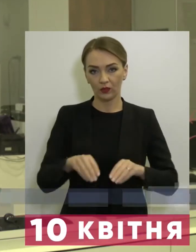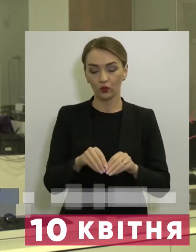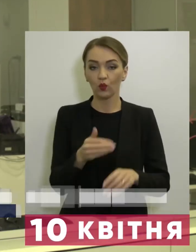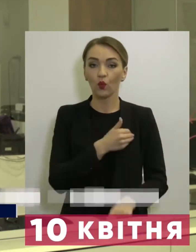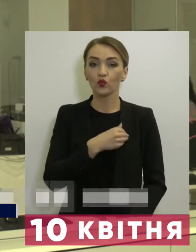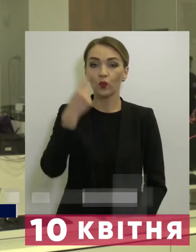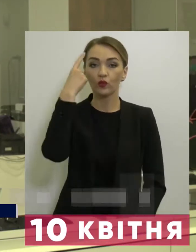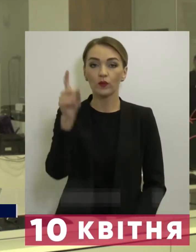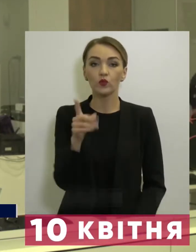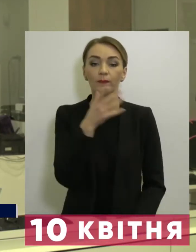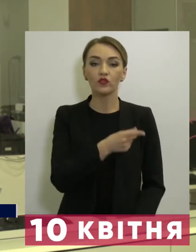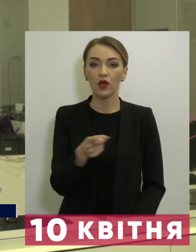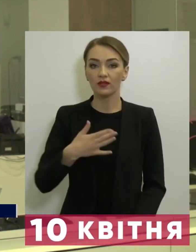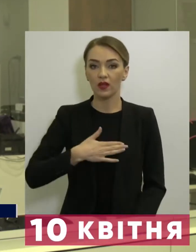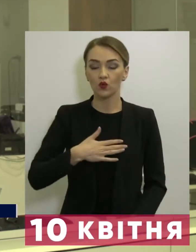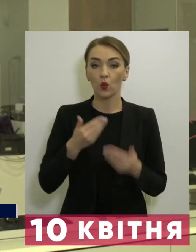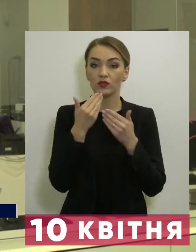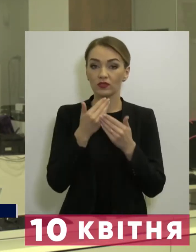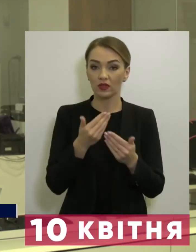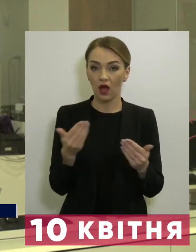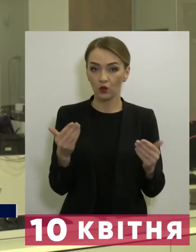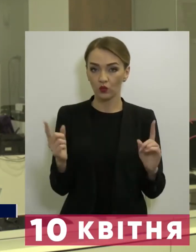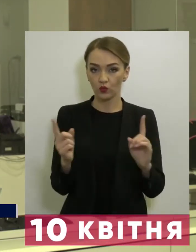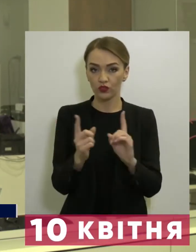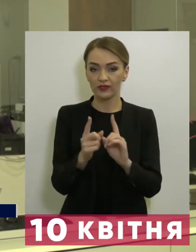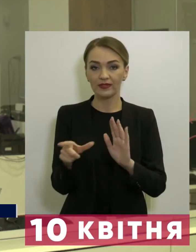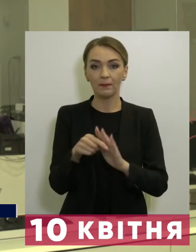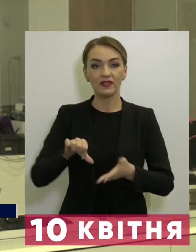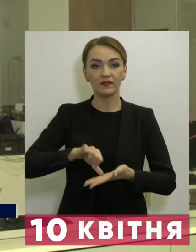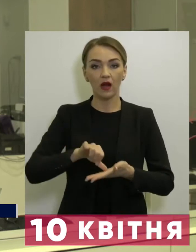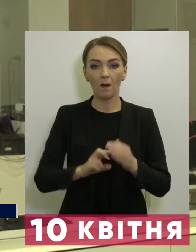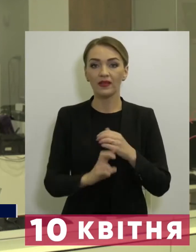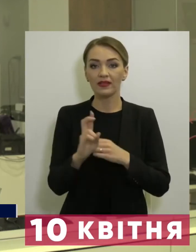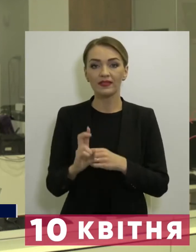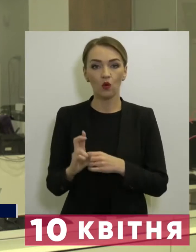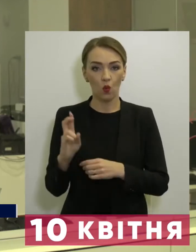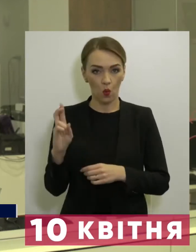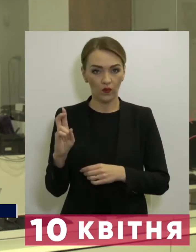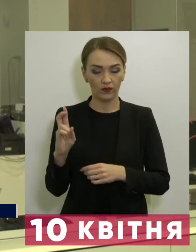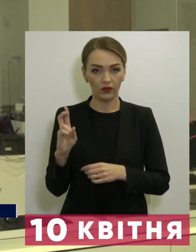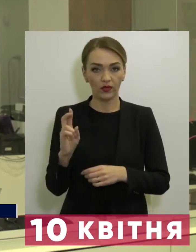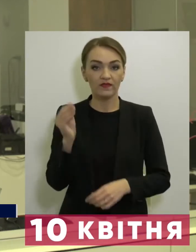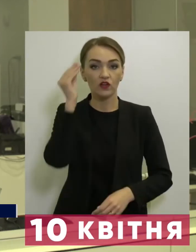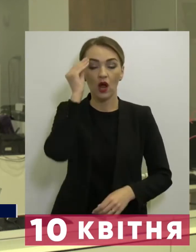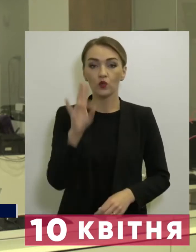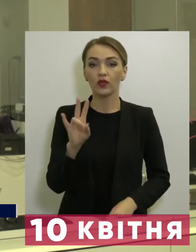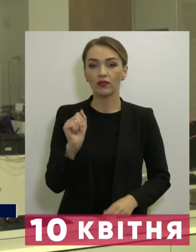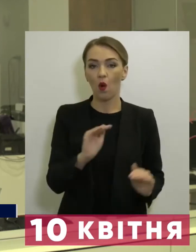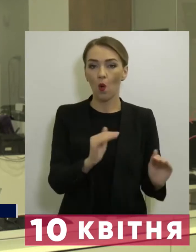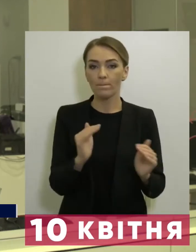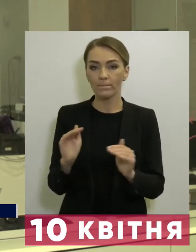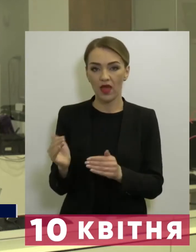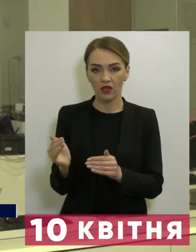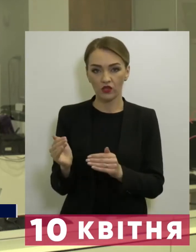Хочу повідомити, що під час нашої останньої зустрічі з представниками церков, зважаючи на